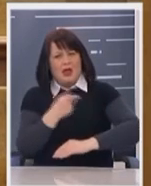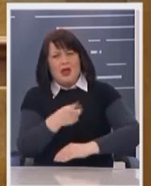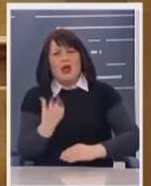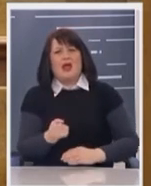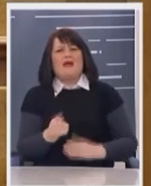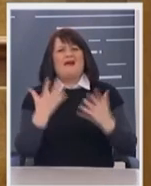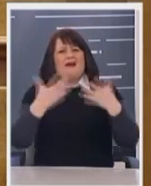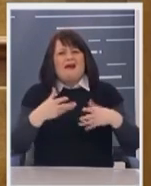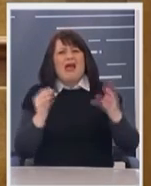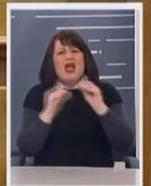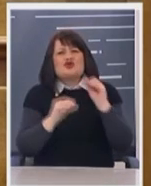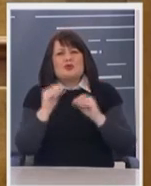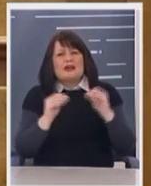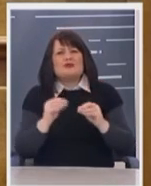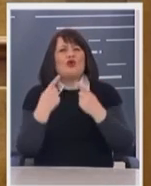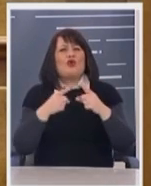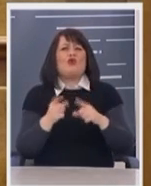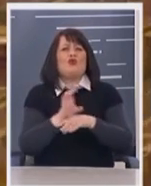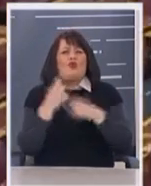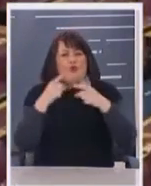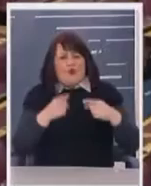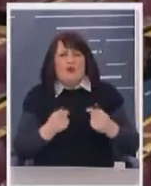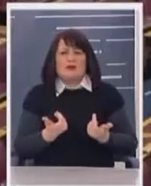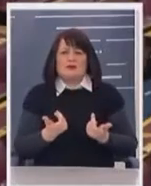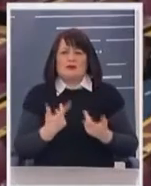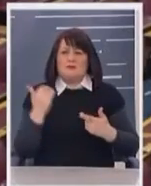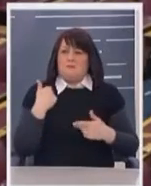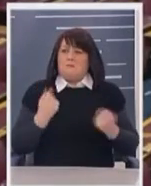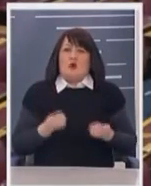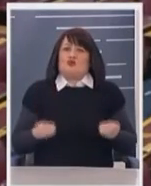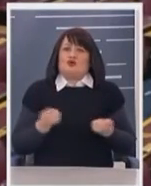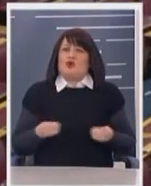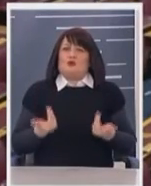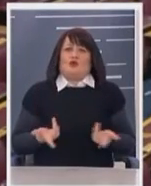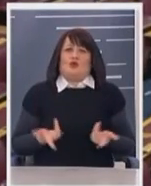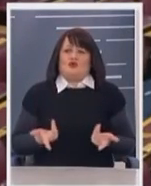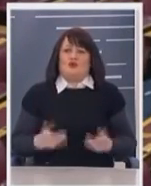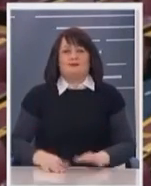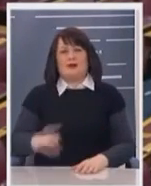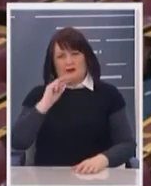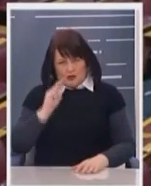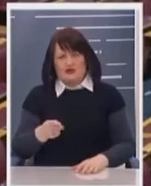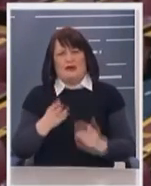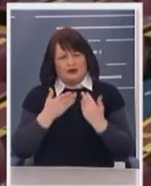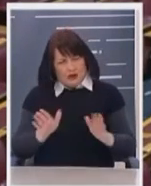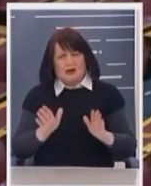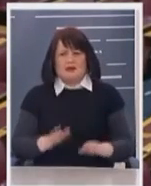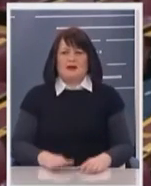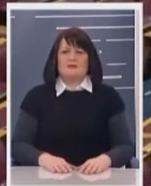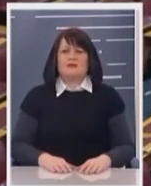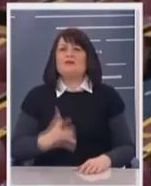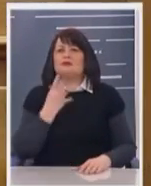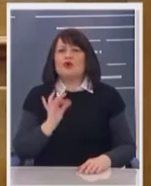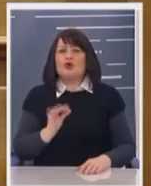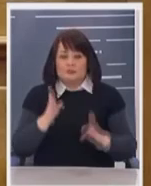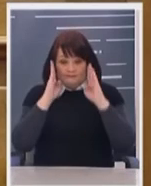τεχνολογικό εξοπλισμό για τα νοσοκομεία. Πώς γίνεται αυτό? Θα σας απαντήσω ευθέως. Γίνεται πρώτα και κύρια επειδή η